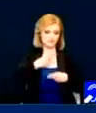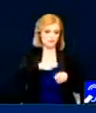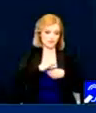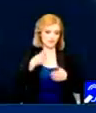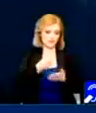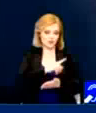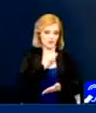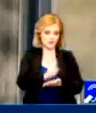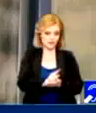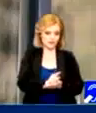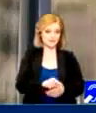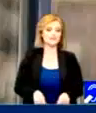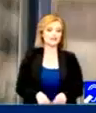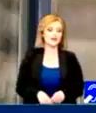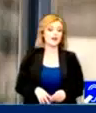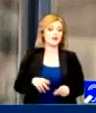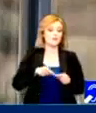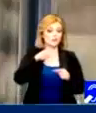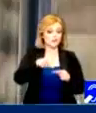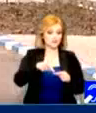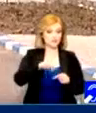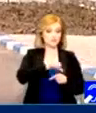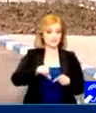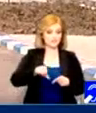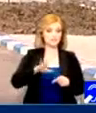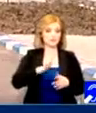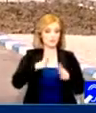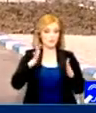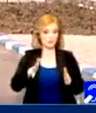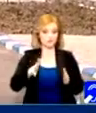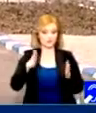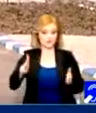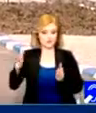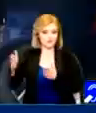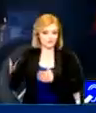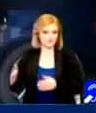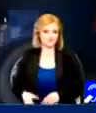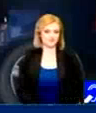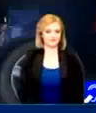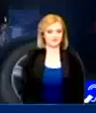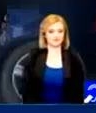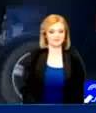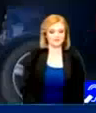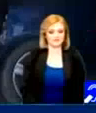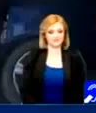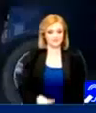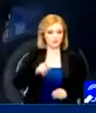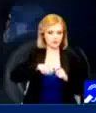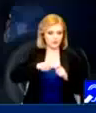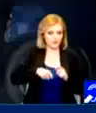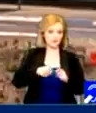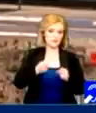va crește numărul vameșilor, iar punctele de trecere a frontierei vor fi dotate cu echipamente suplimentare pentru verificarea vehiculelor